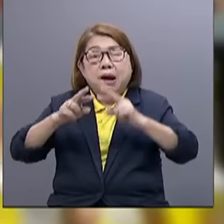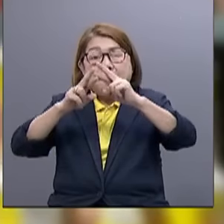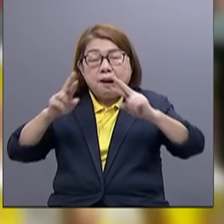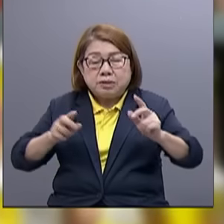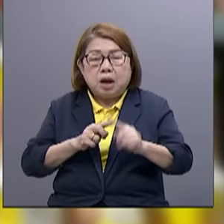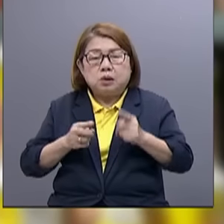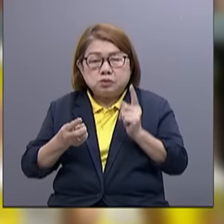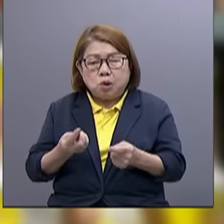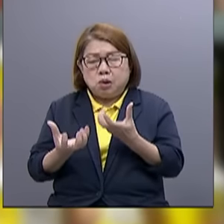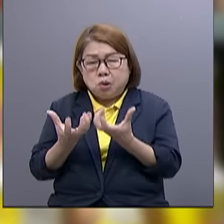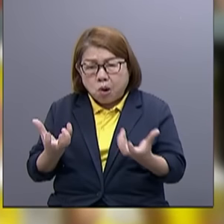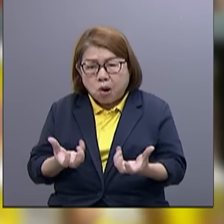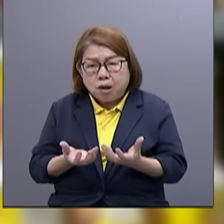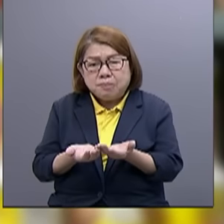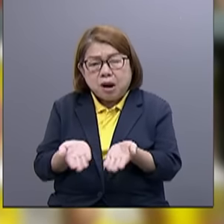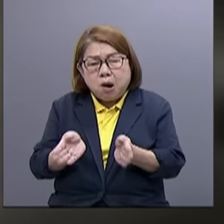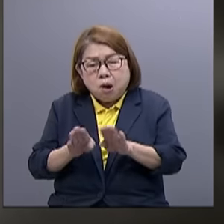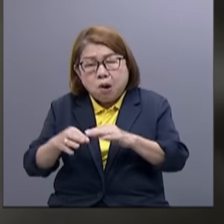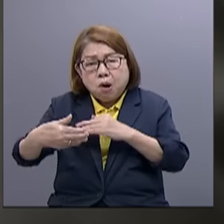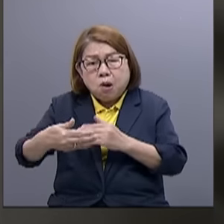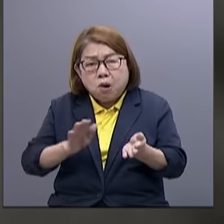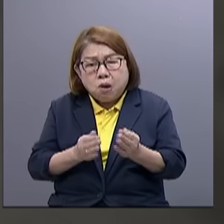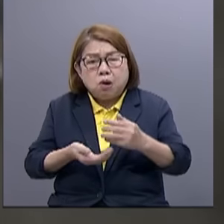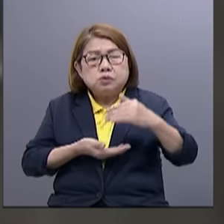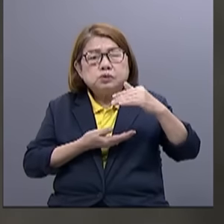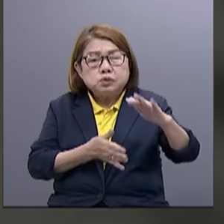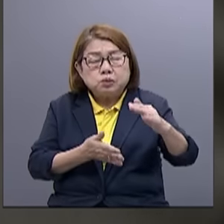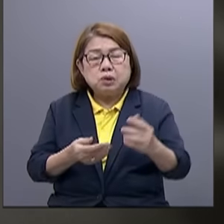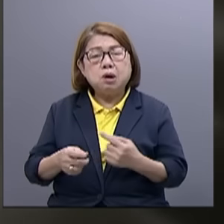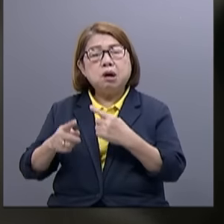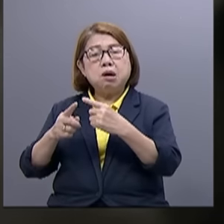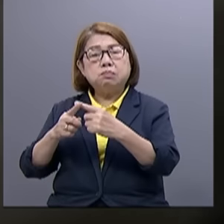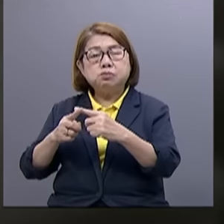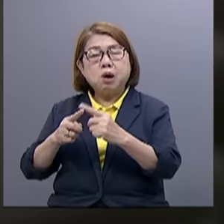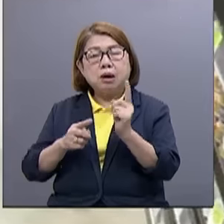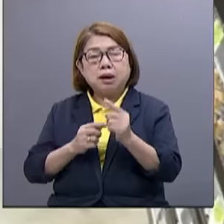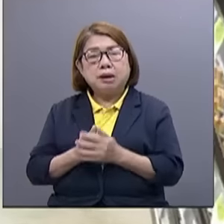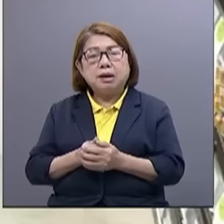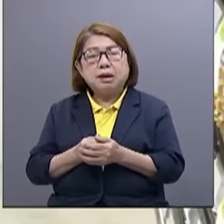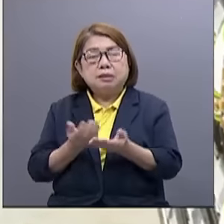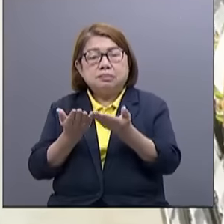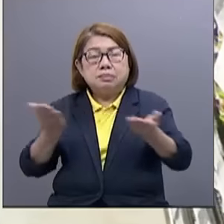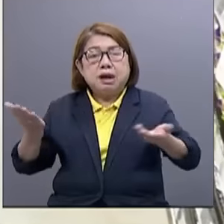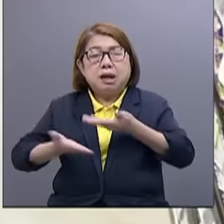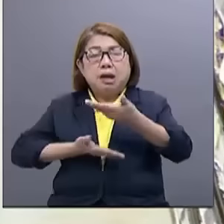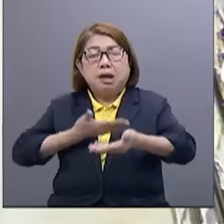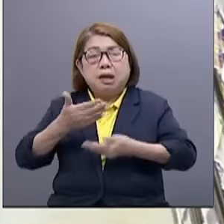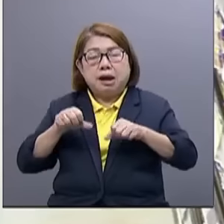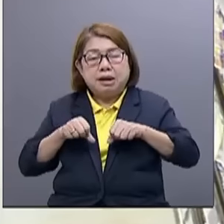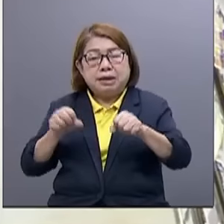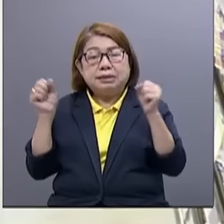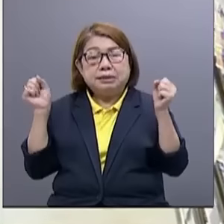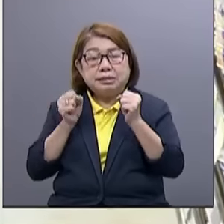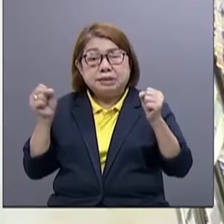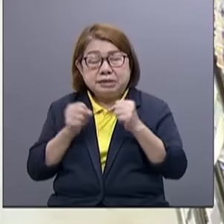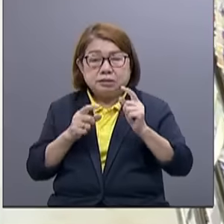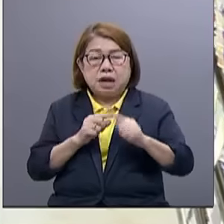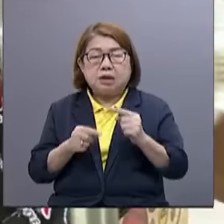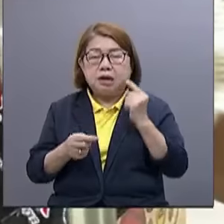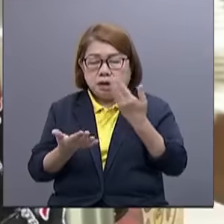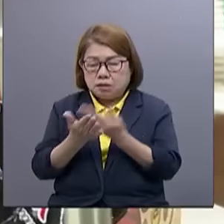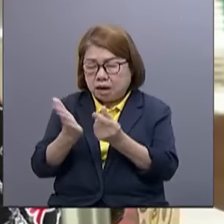ถุดิบค่าบรรจุภัณฑ์ค่าขนส่งและไปบวกค่าขึ้นห้างอีกทำให้สินค้ามันมีราคาแ